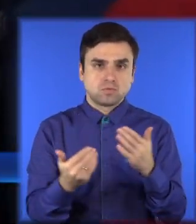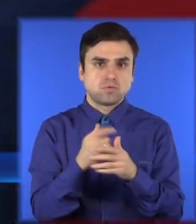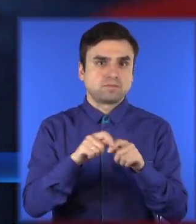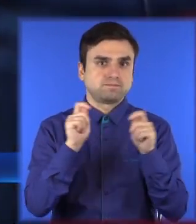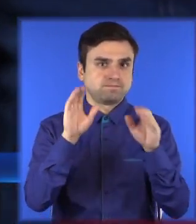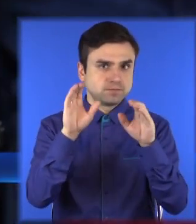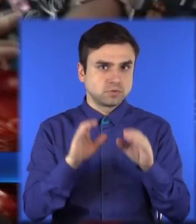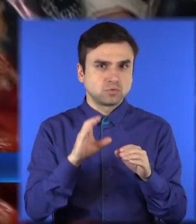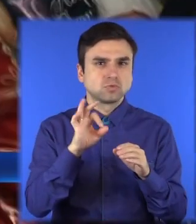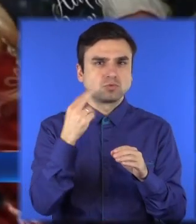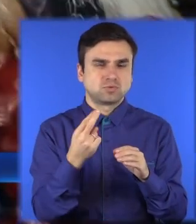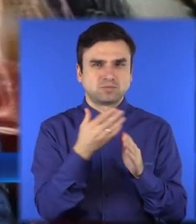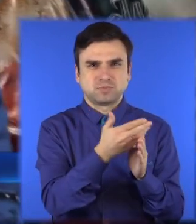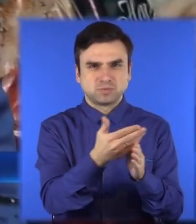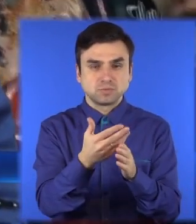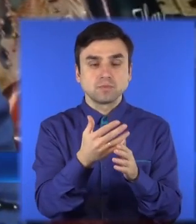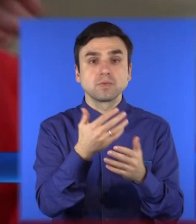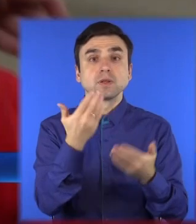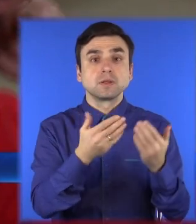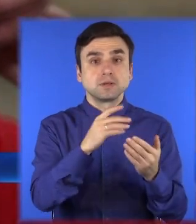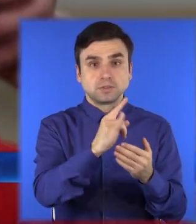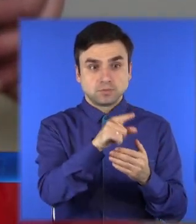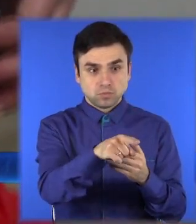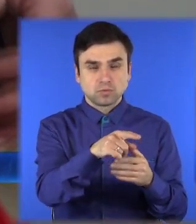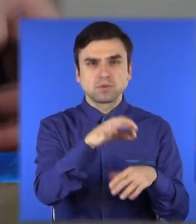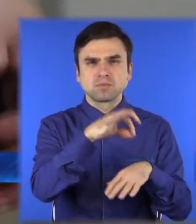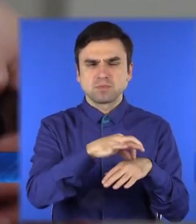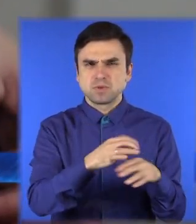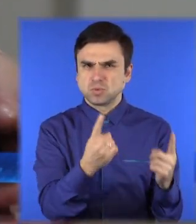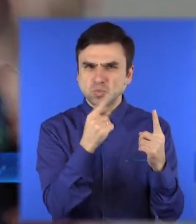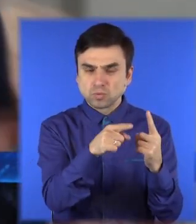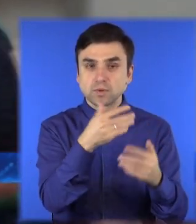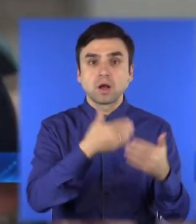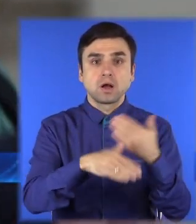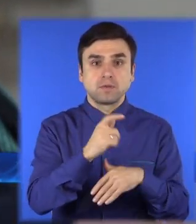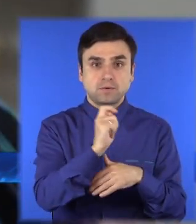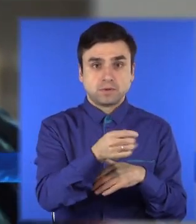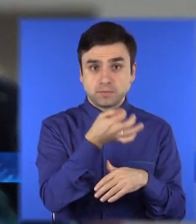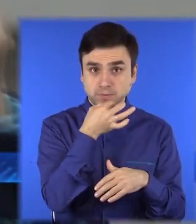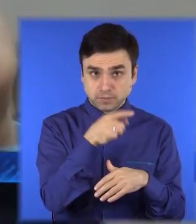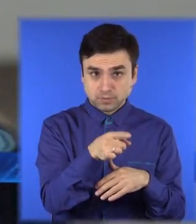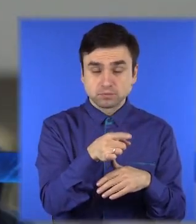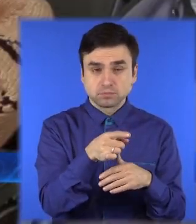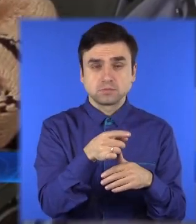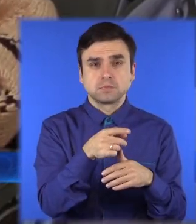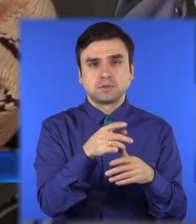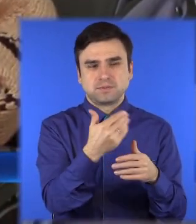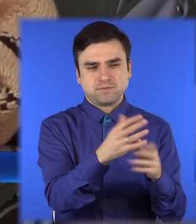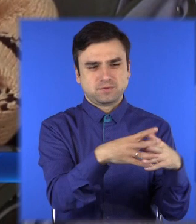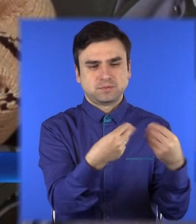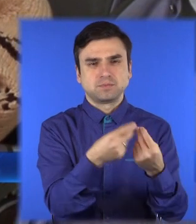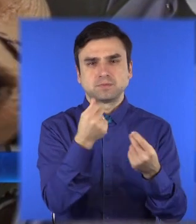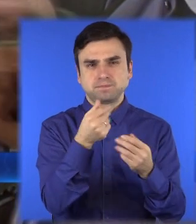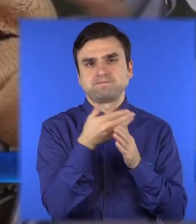осіб, котрі доглядають за дітьми з тяжкими захворюваннями, але ще не мають групи інвалідності. Їм з 1